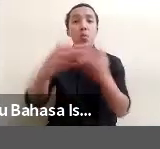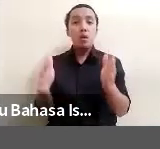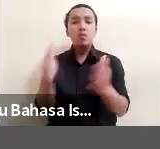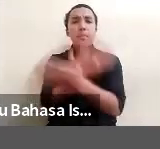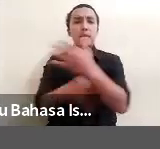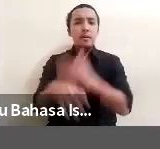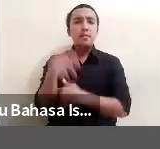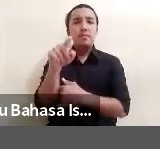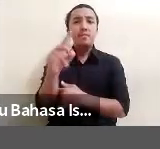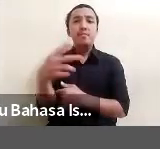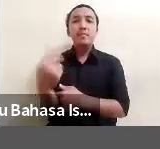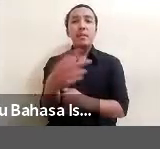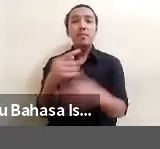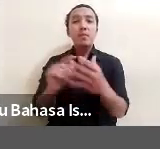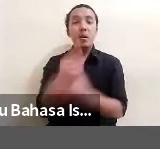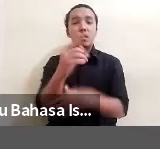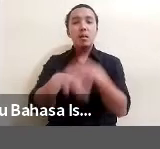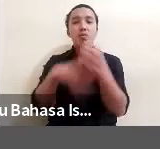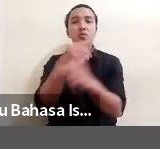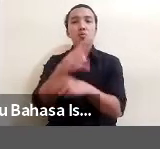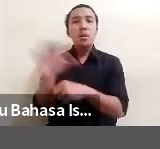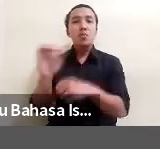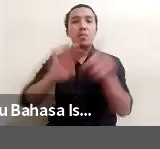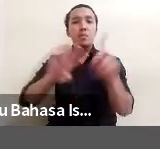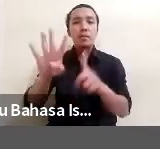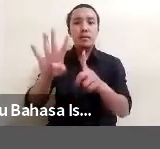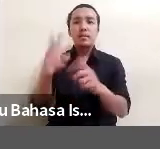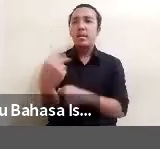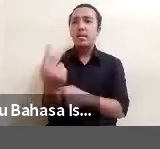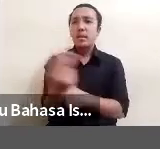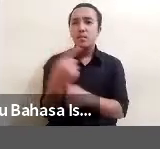tahun 2014. Kita mulai dari masyarakat